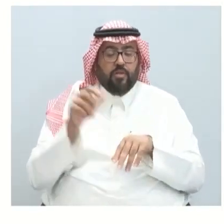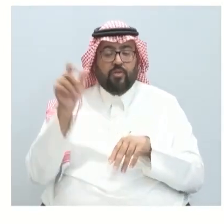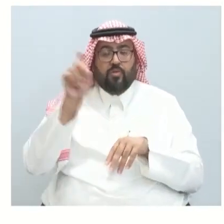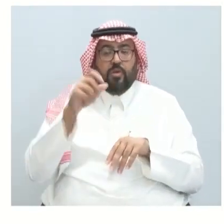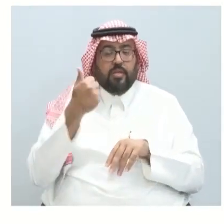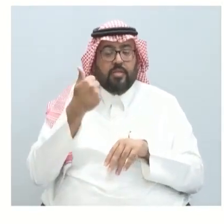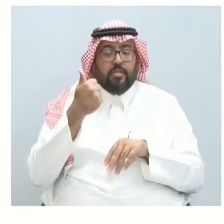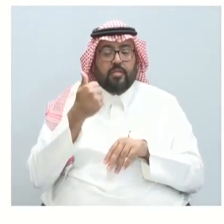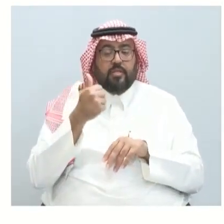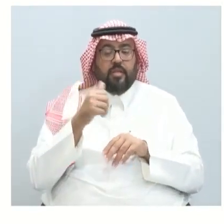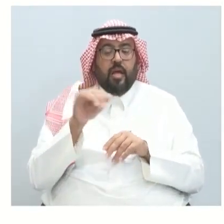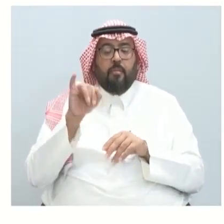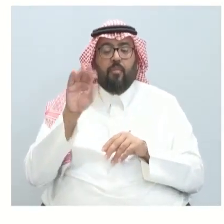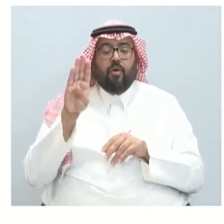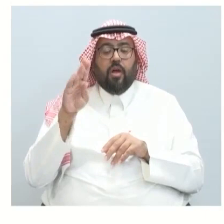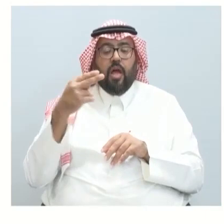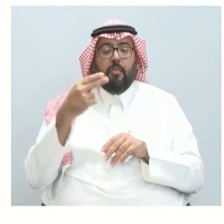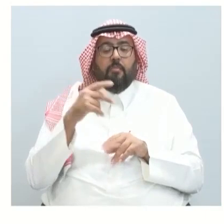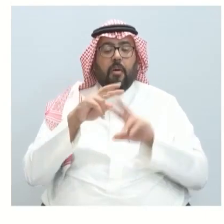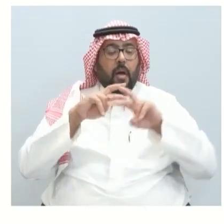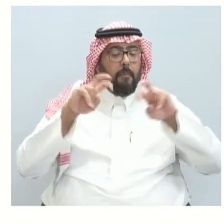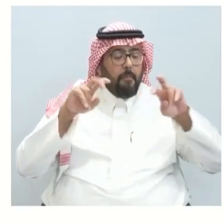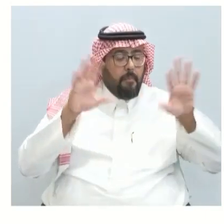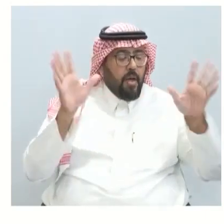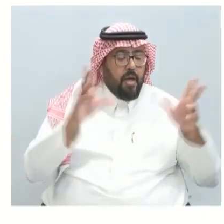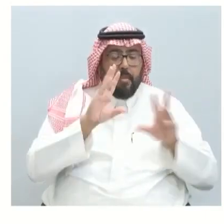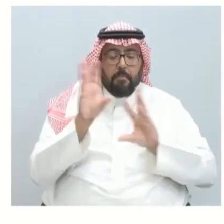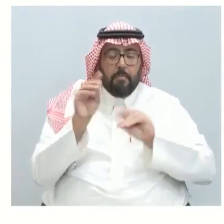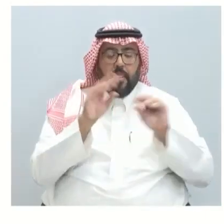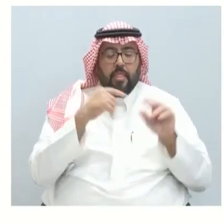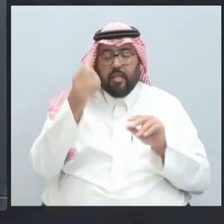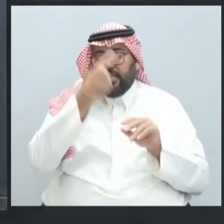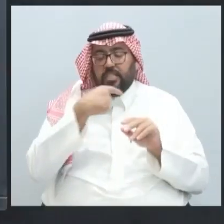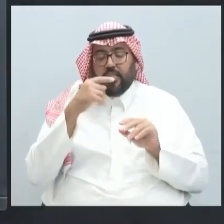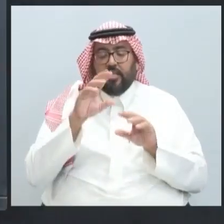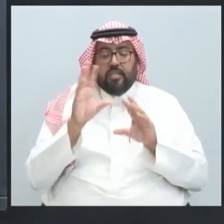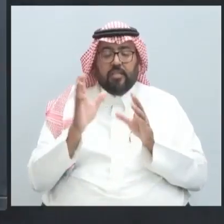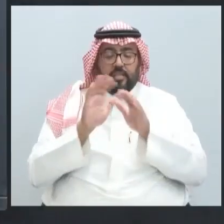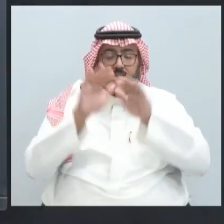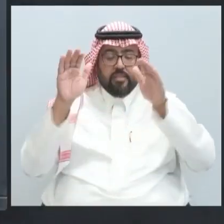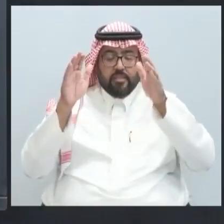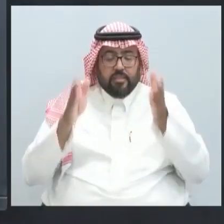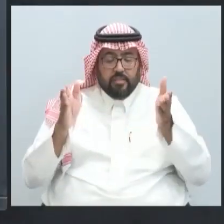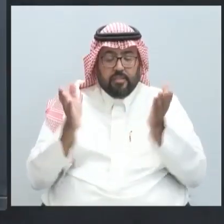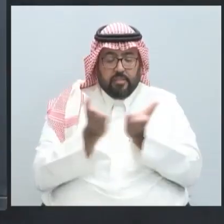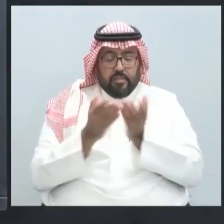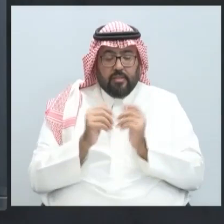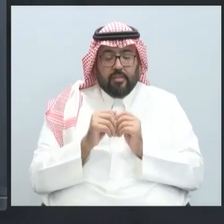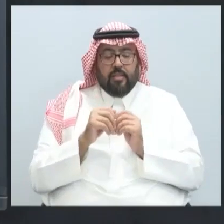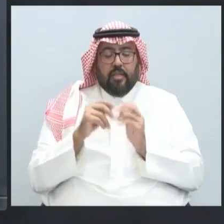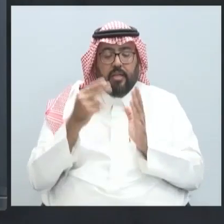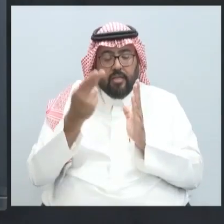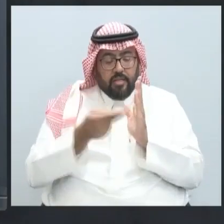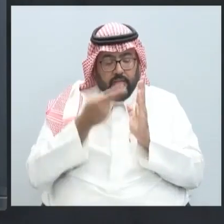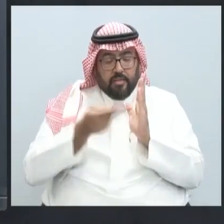السادس لدينا هنا المكعب نريد ان نبحث عن شيء له نفس الجسم ابنائي وبناتي او نفس المجسم وان